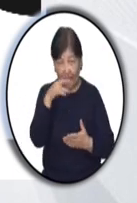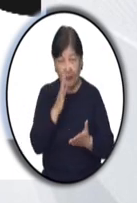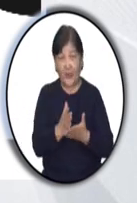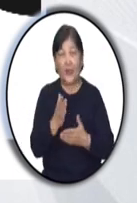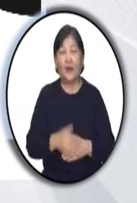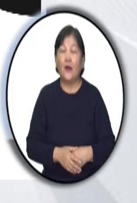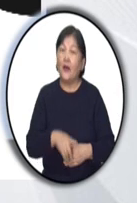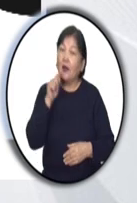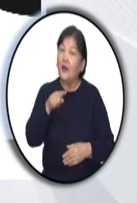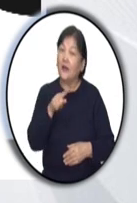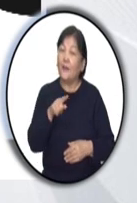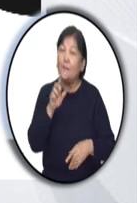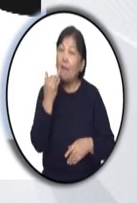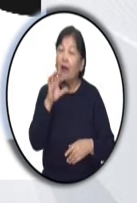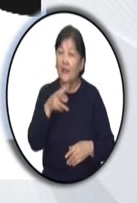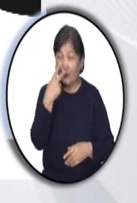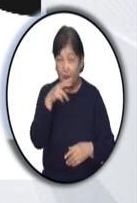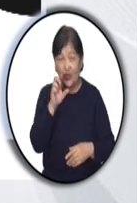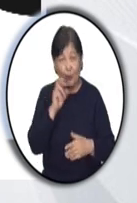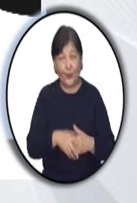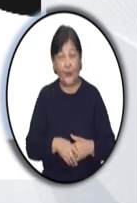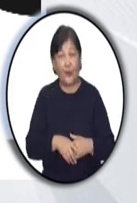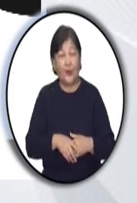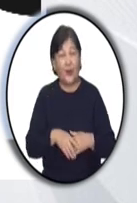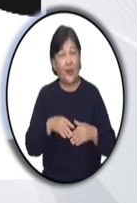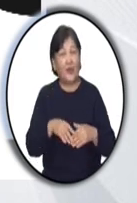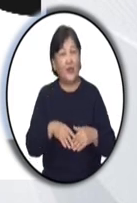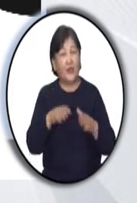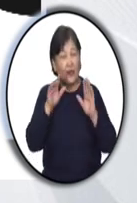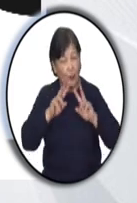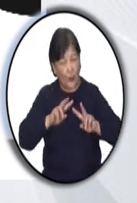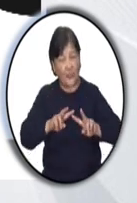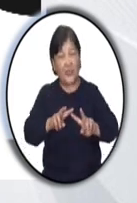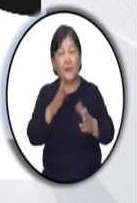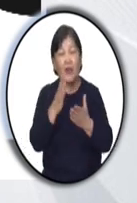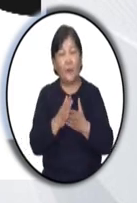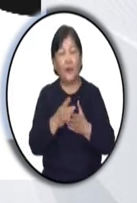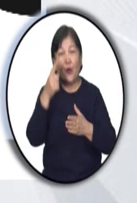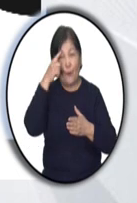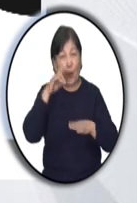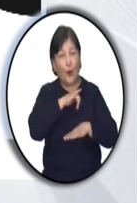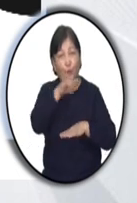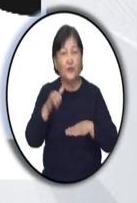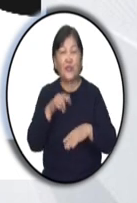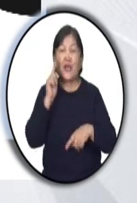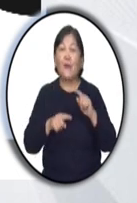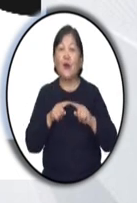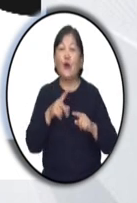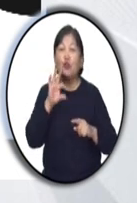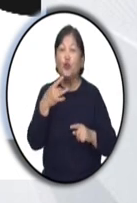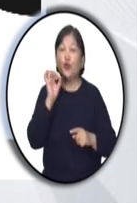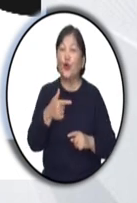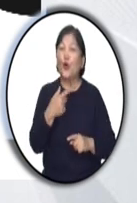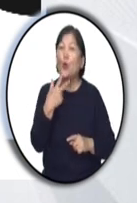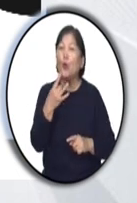гэсэн ийм асуудлууд бол байна. За хэрвээ энэ асуудлууд чинь ингээд одоо байгаад дамжуулдах юм бол улс